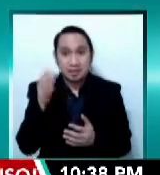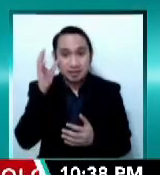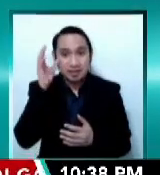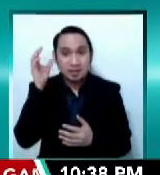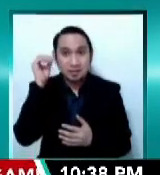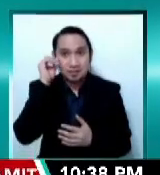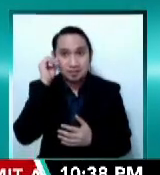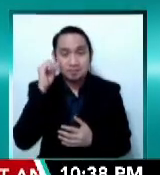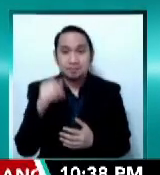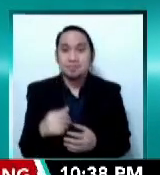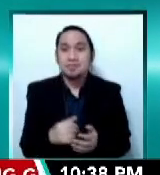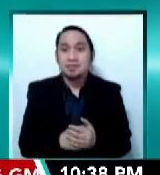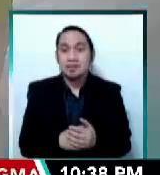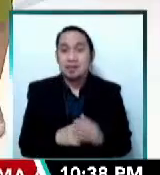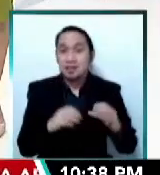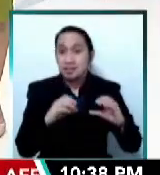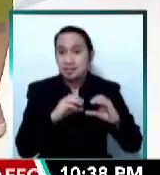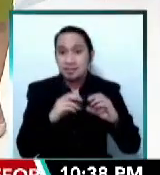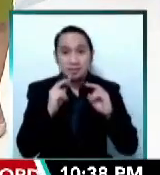GMA News.